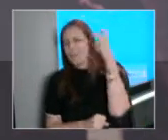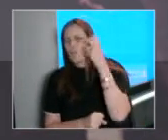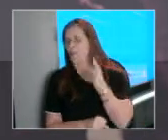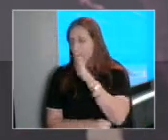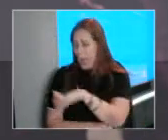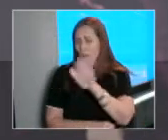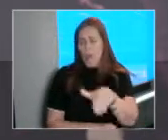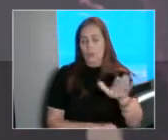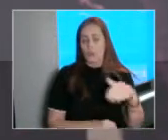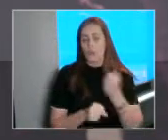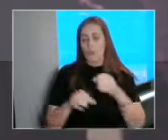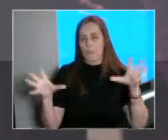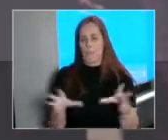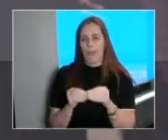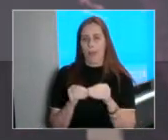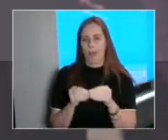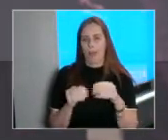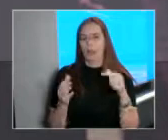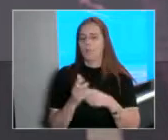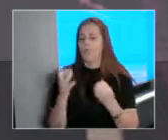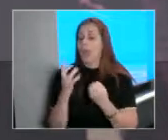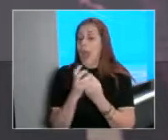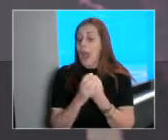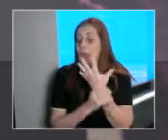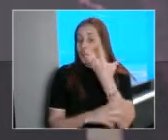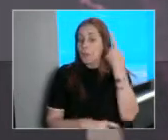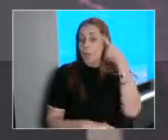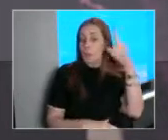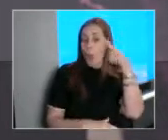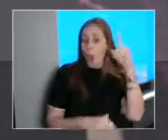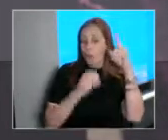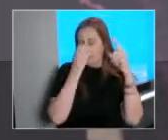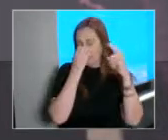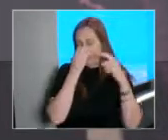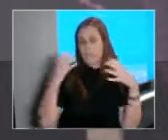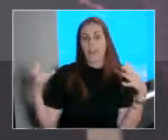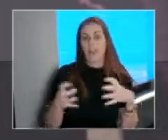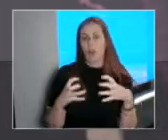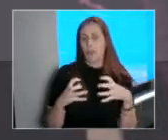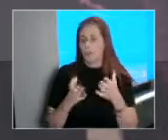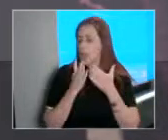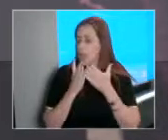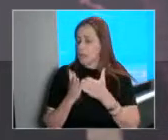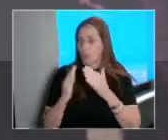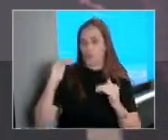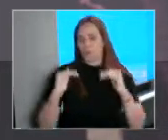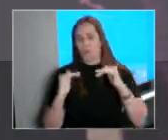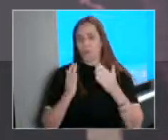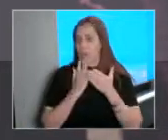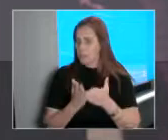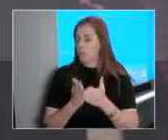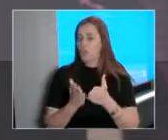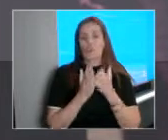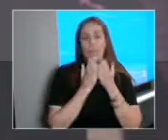ויהודים, שפועלים ביחד כדי להקים ולבנות יוזמות חברתיות שיסייעו לצמצם פערים בחברה